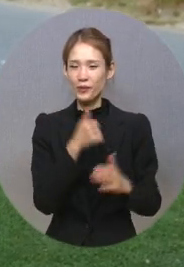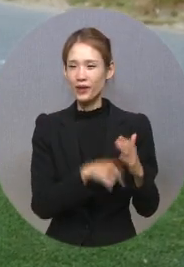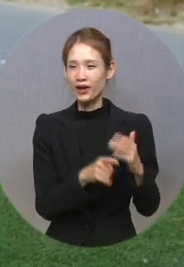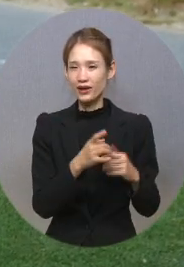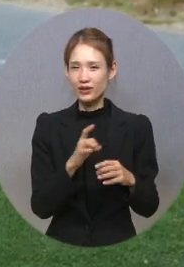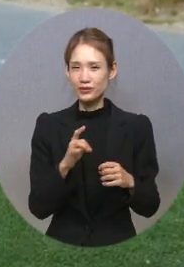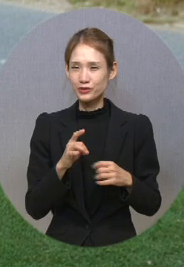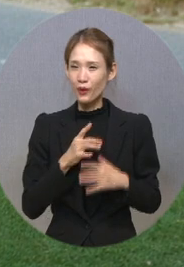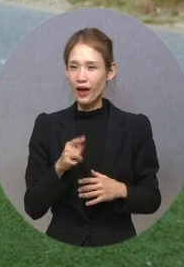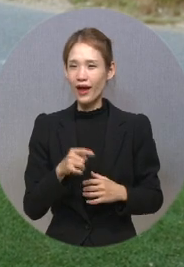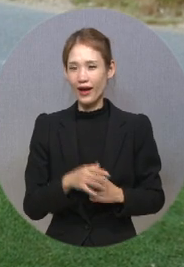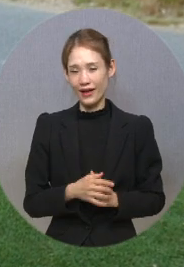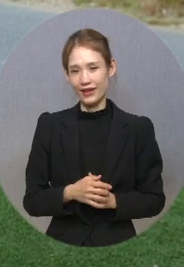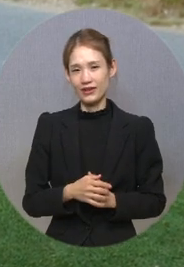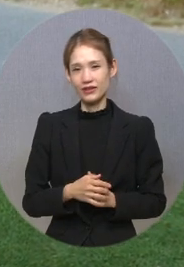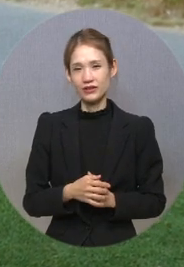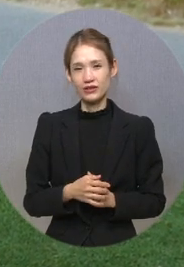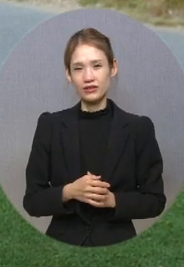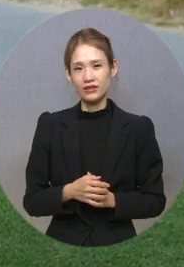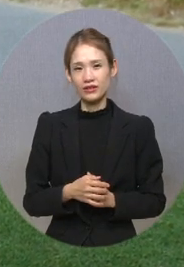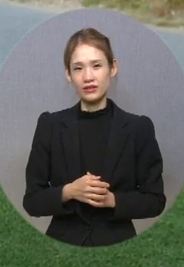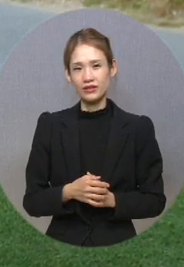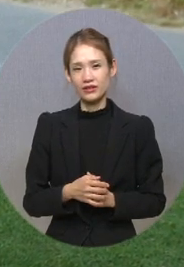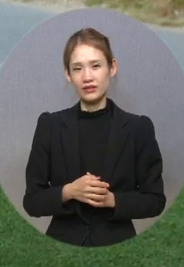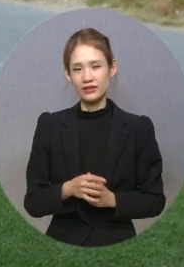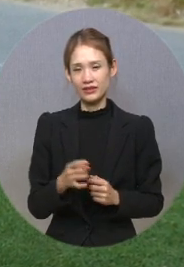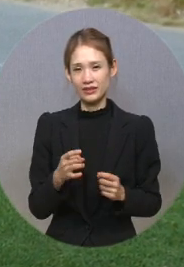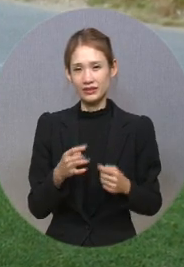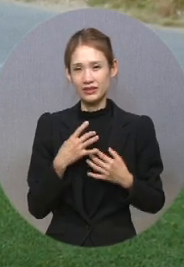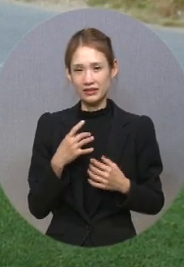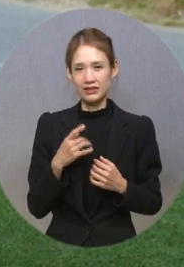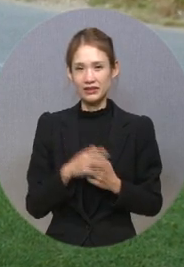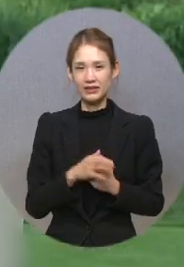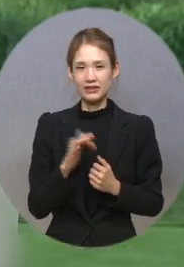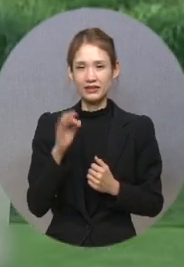뻥커 놀라는 거 뻥커. 뻥커야?